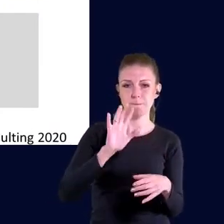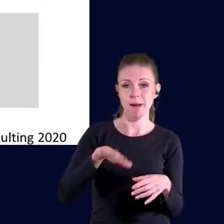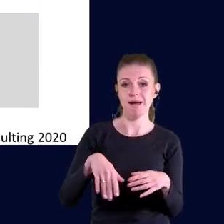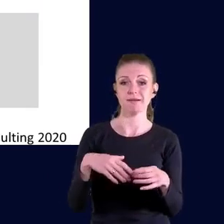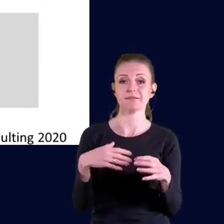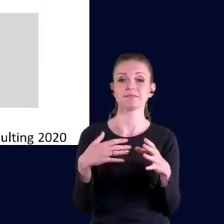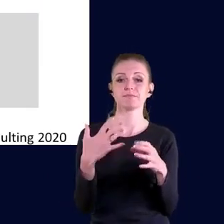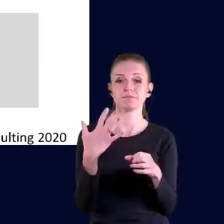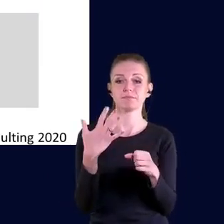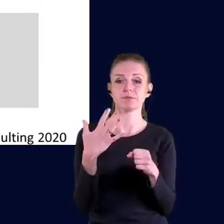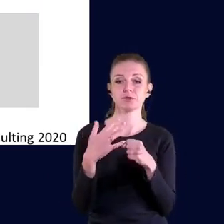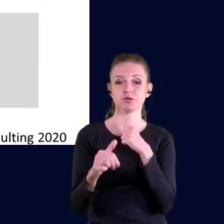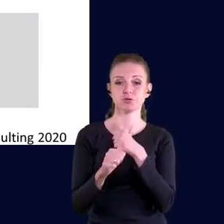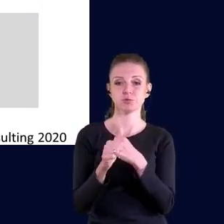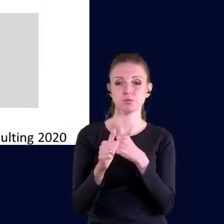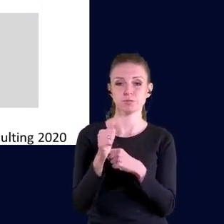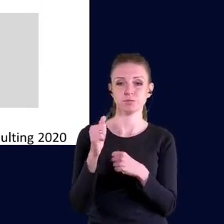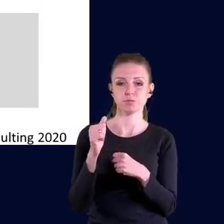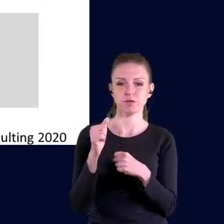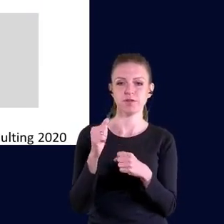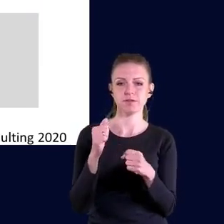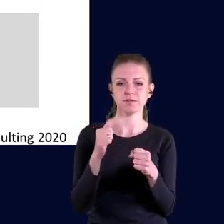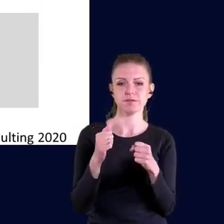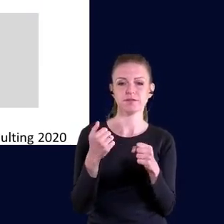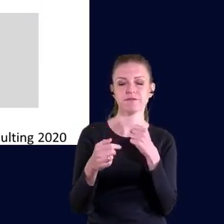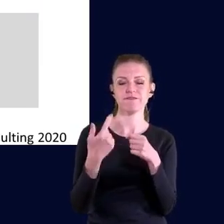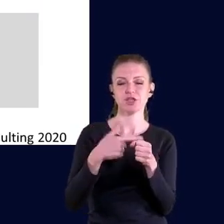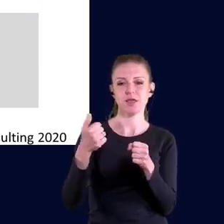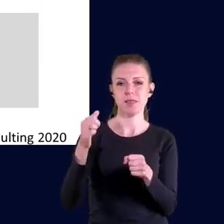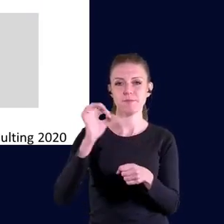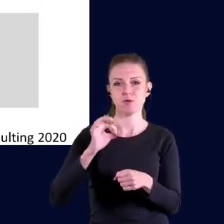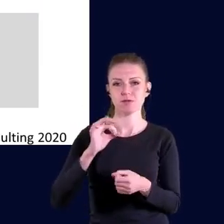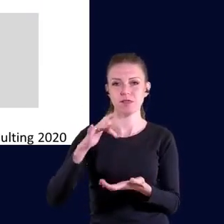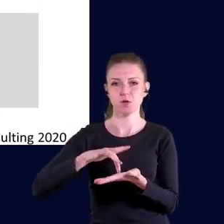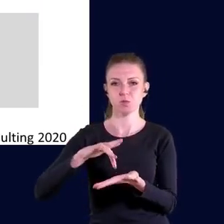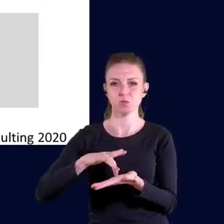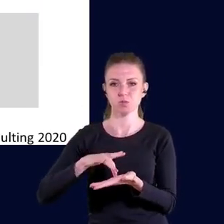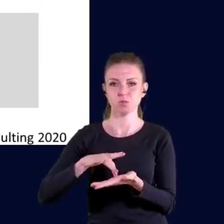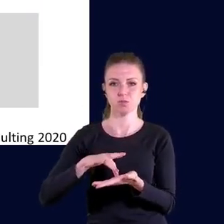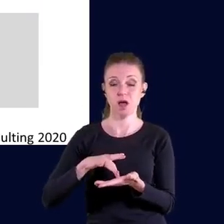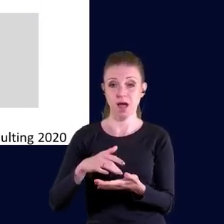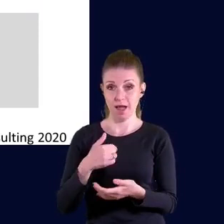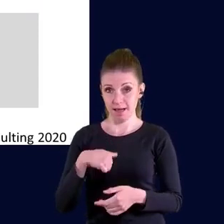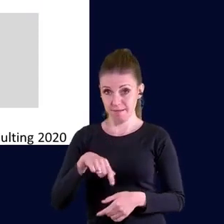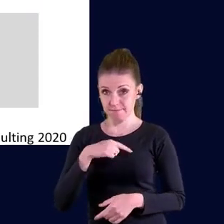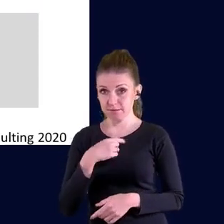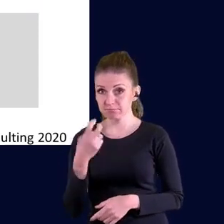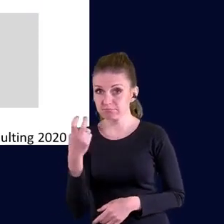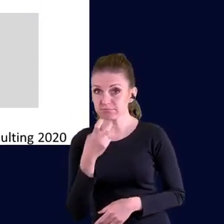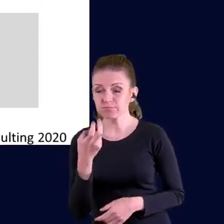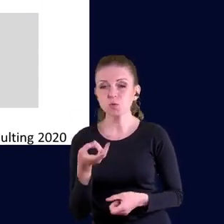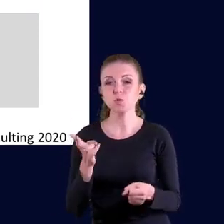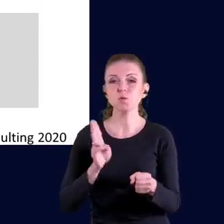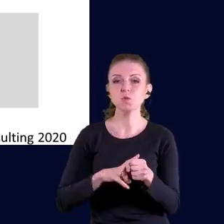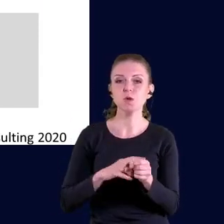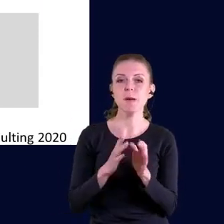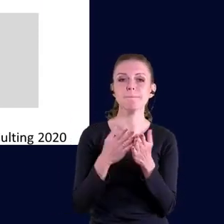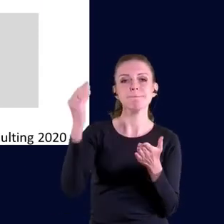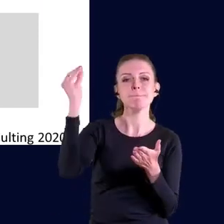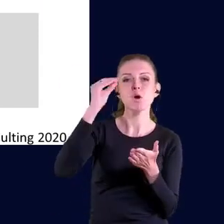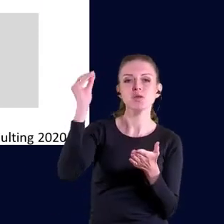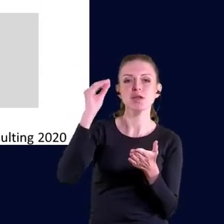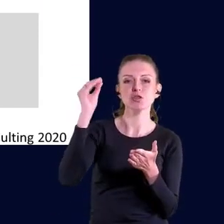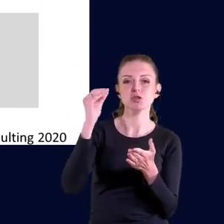kolejnych 10 Group posiada dalsze 21 procent rynku nas wczoraj nas tutaj interesuje rynek podręczników